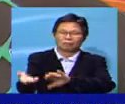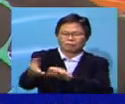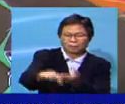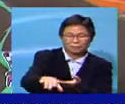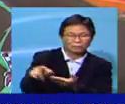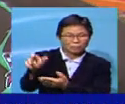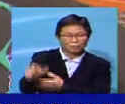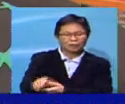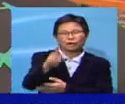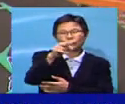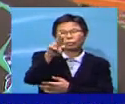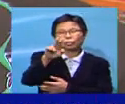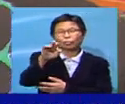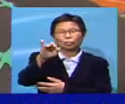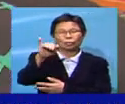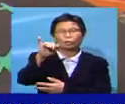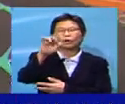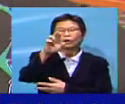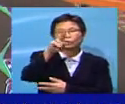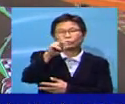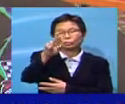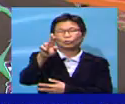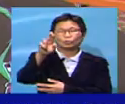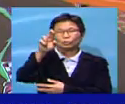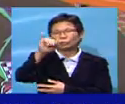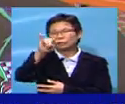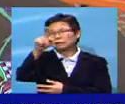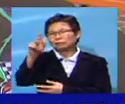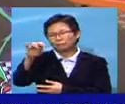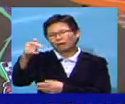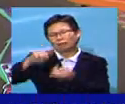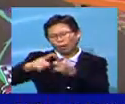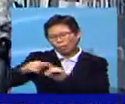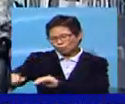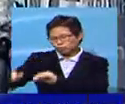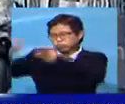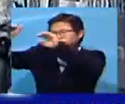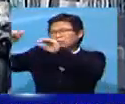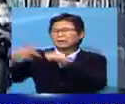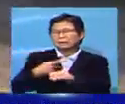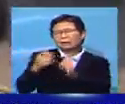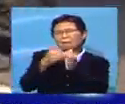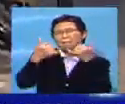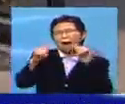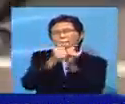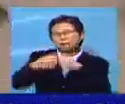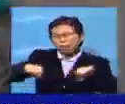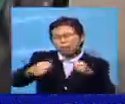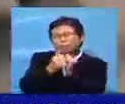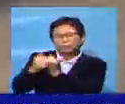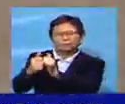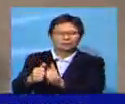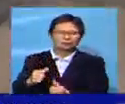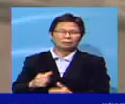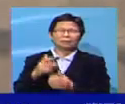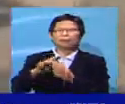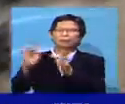meninggaliz is tu kawanikab daripada kec kita main mot sama-sama belia baru Kab